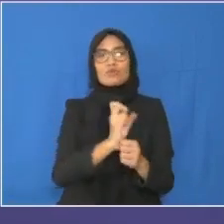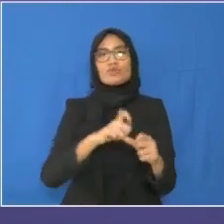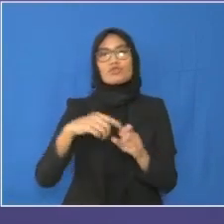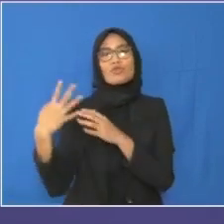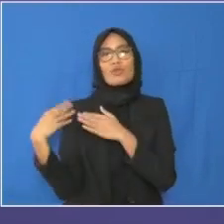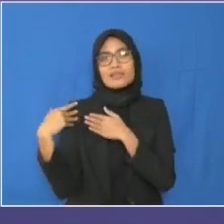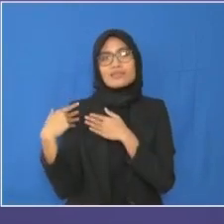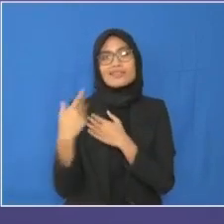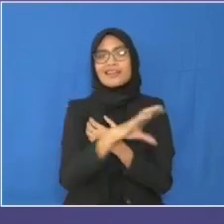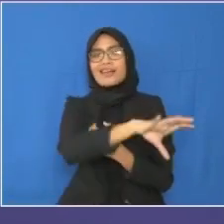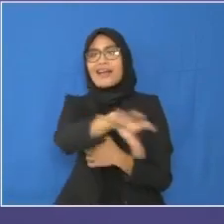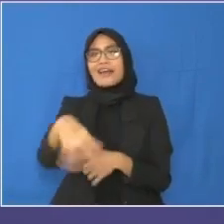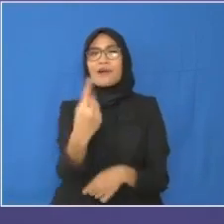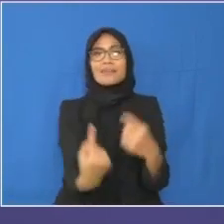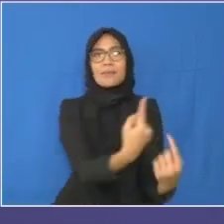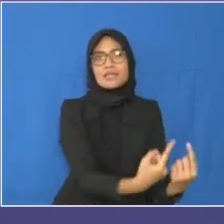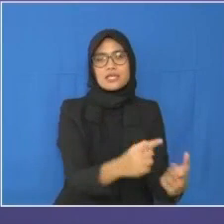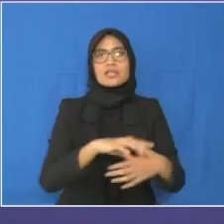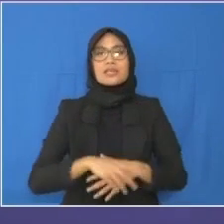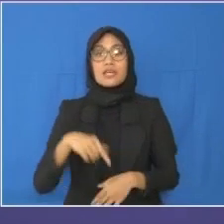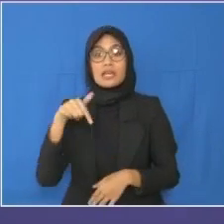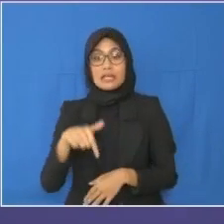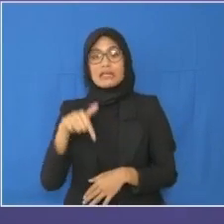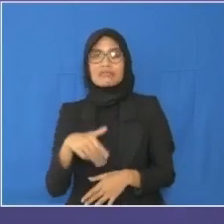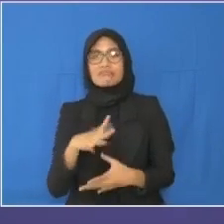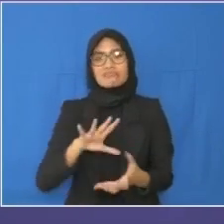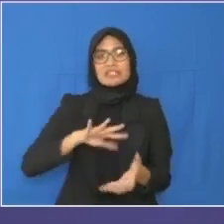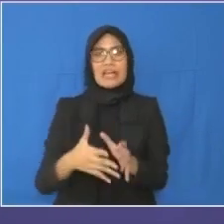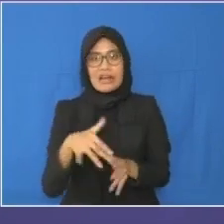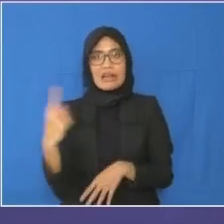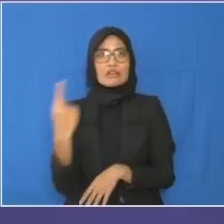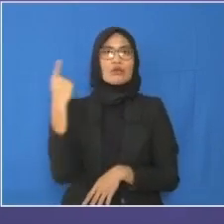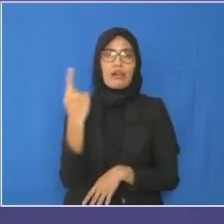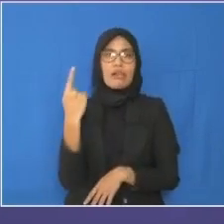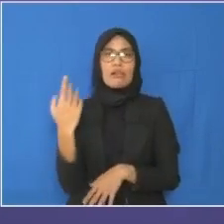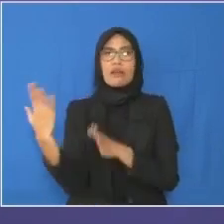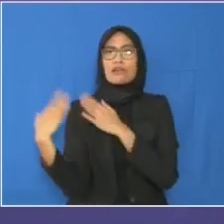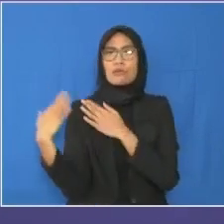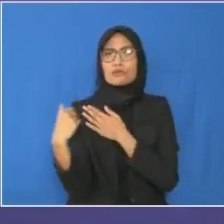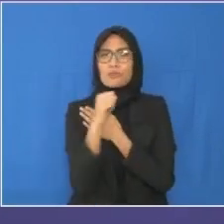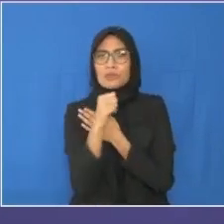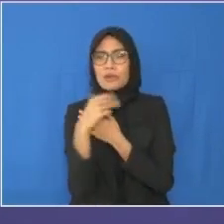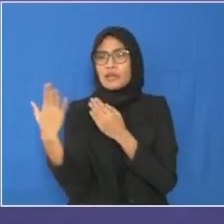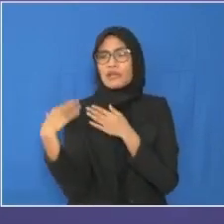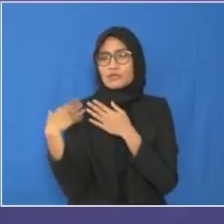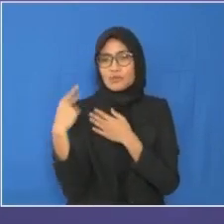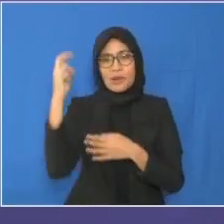19 ini adalah bencana nasional tanggungjawab berada di pimpinan-pimpinan